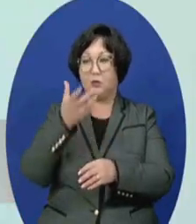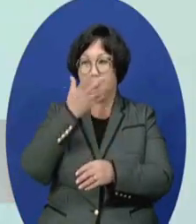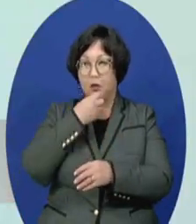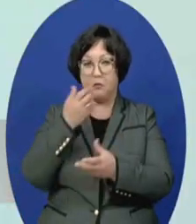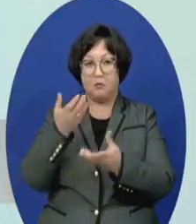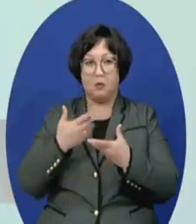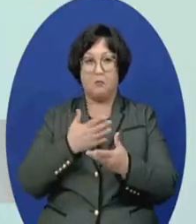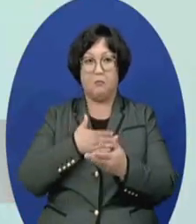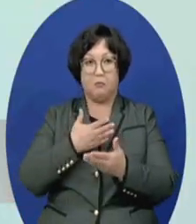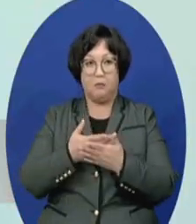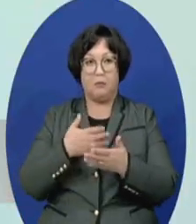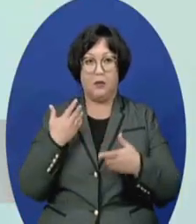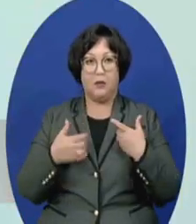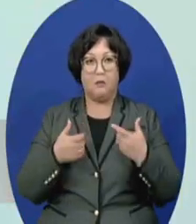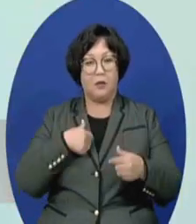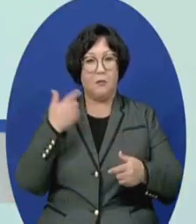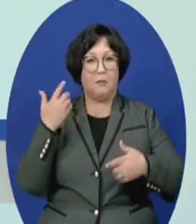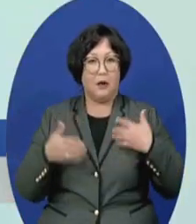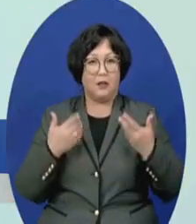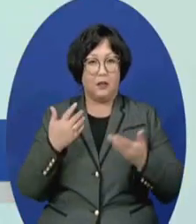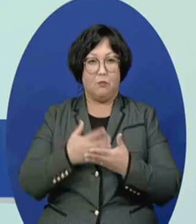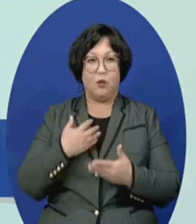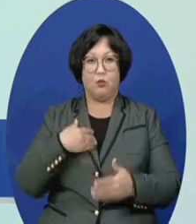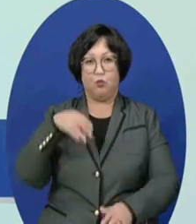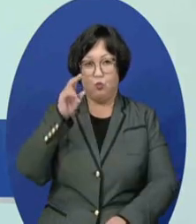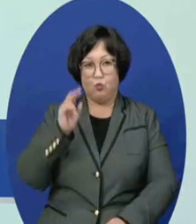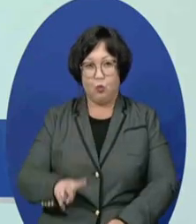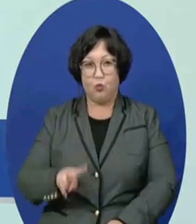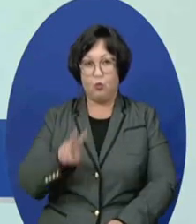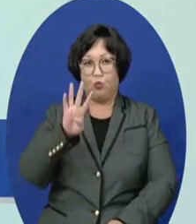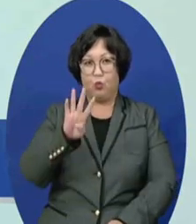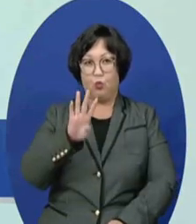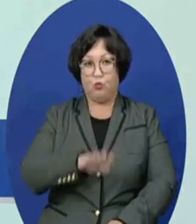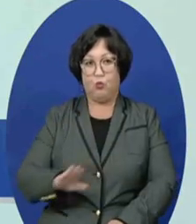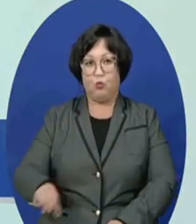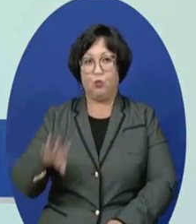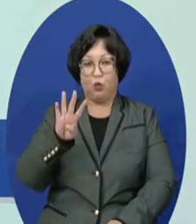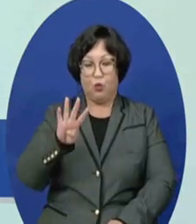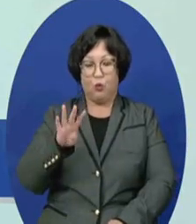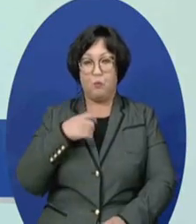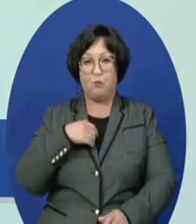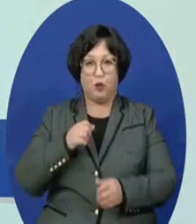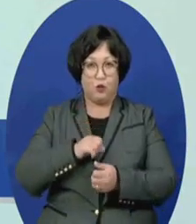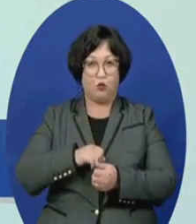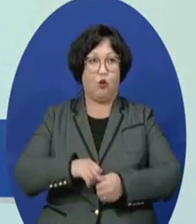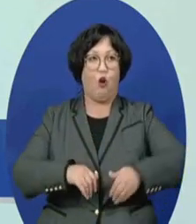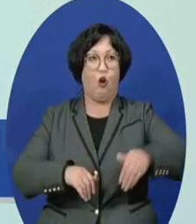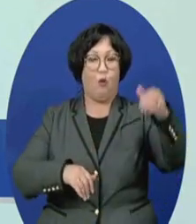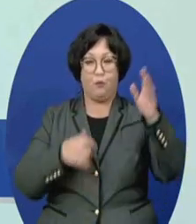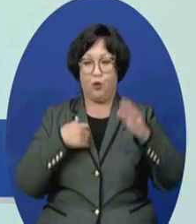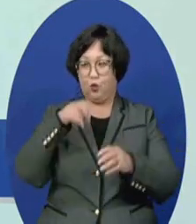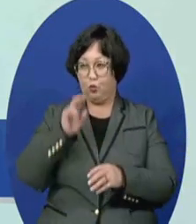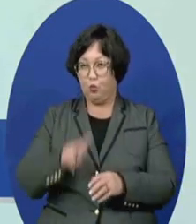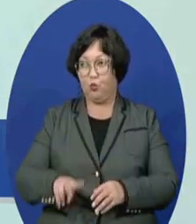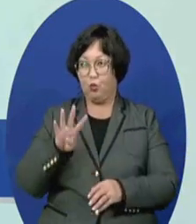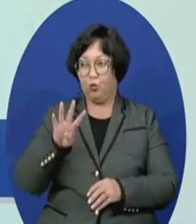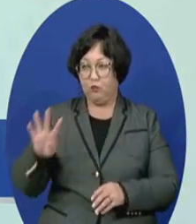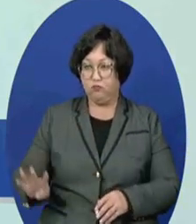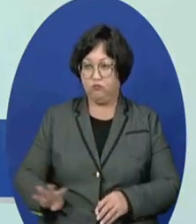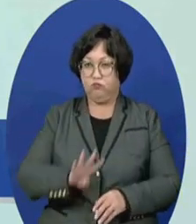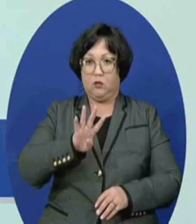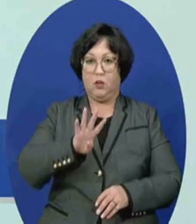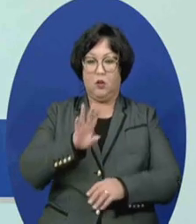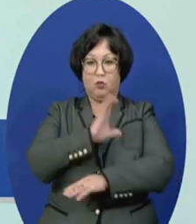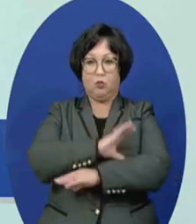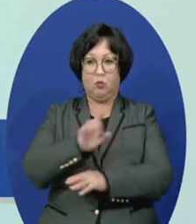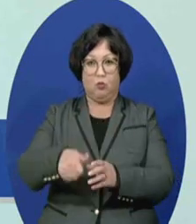байна. А баяртай байна. Яа гэвэл одоо би доороо дөрөнд үтэй. Манай бүгд өнөр энэ сургуульд сурна. Тэгээд одоо ийм гоё сургуульд